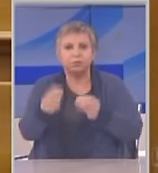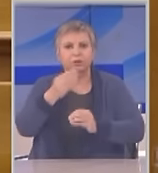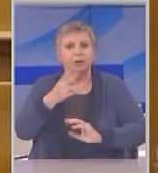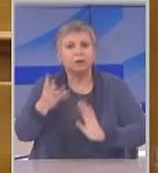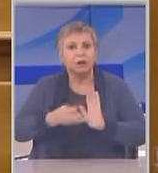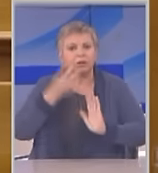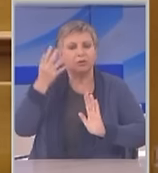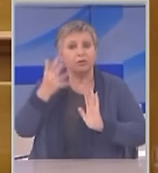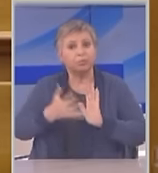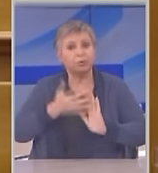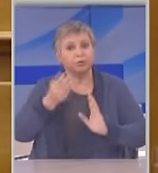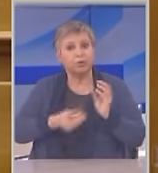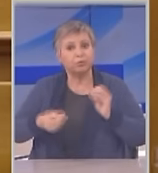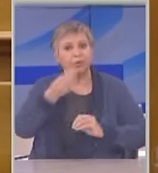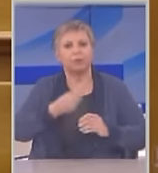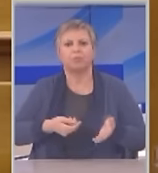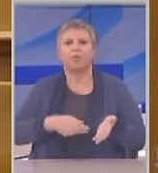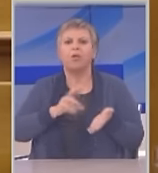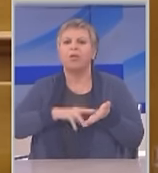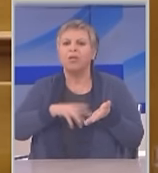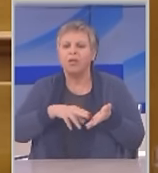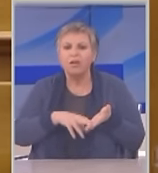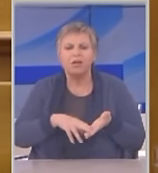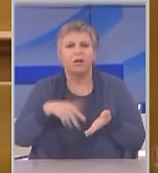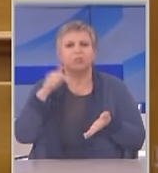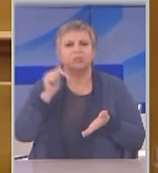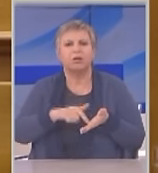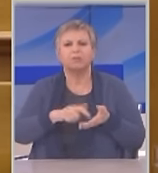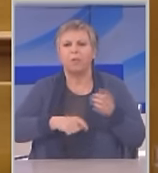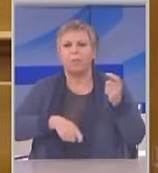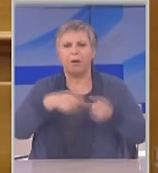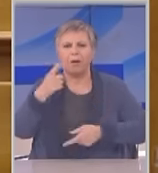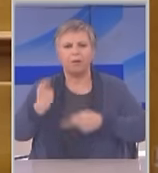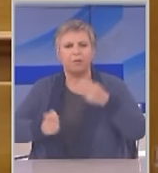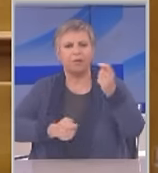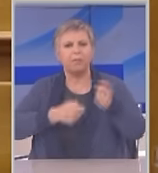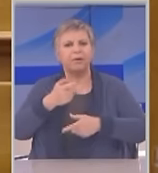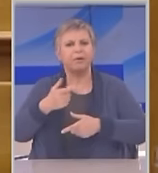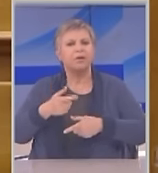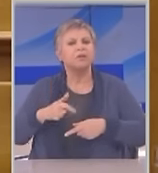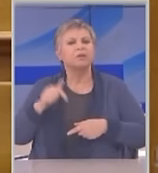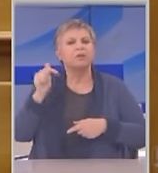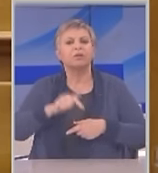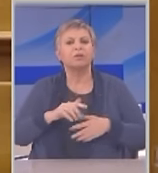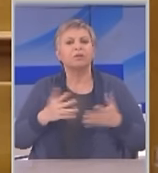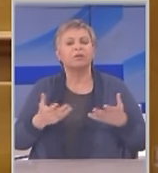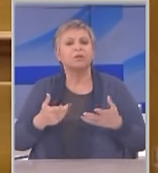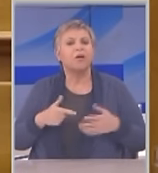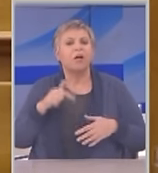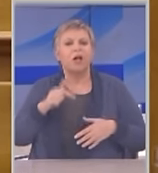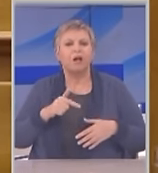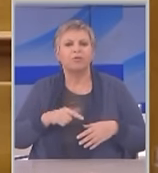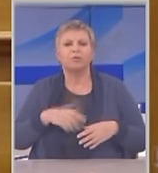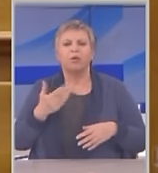κόστος, στα λεφτά των ασφαλιστικών ταμείων που δαπανήθηκαν για να κρατήσουν τότε ψηλά τη φούσκα,